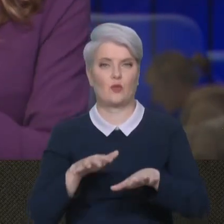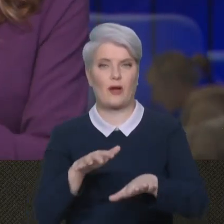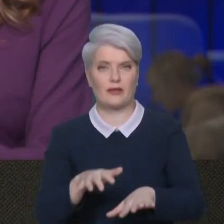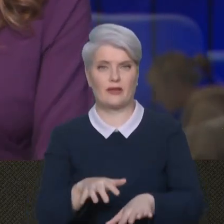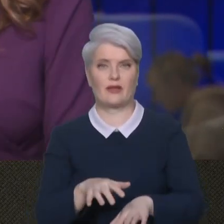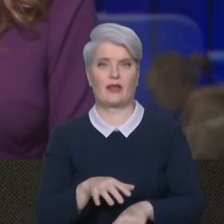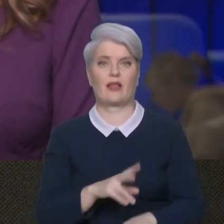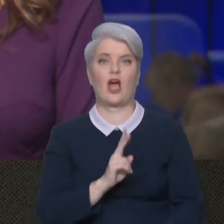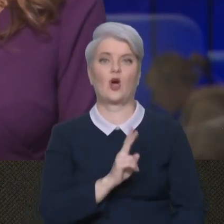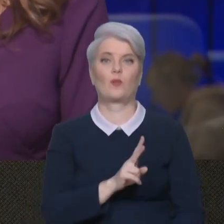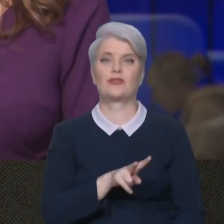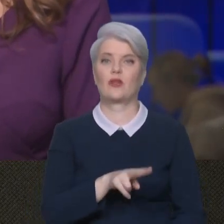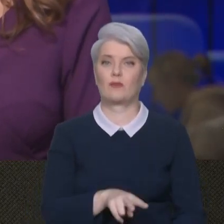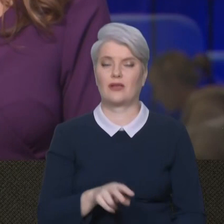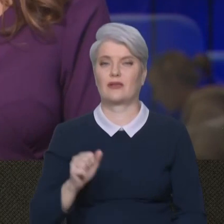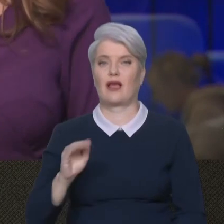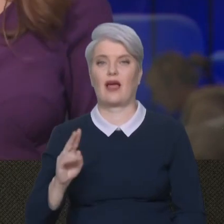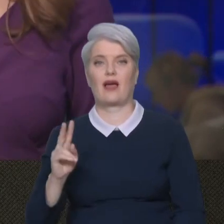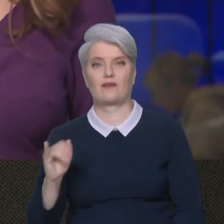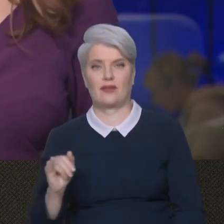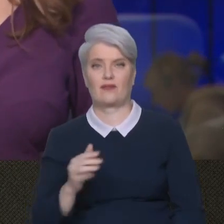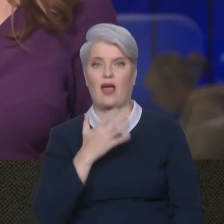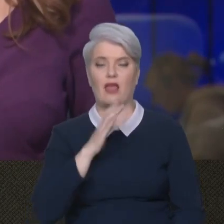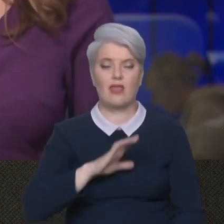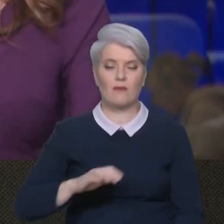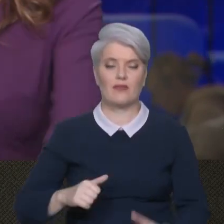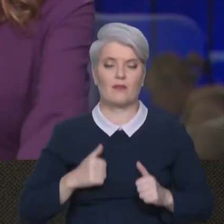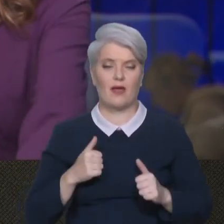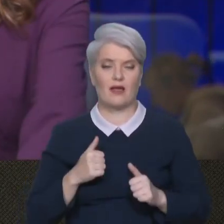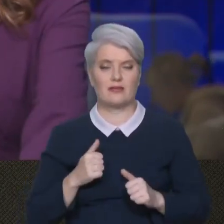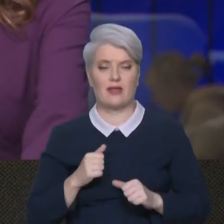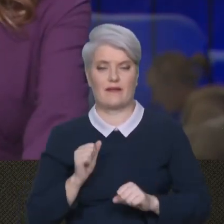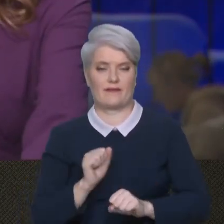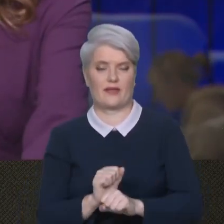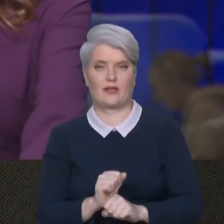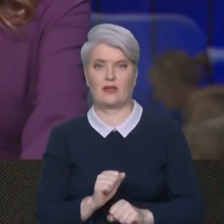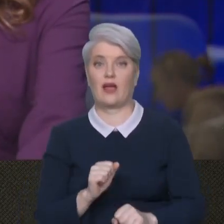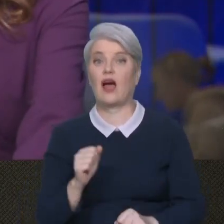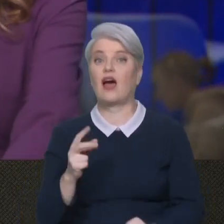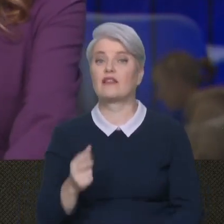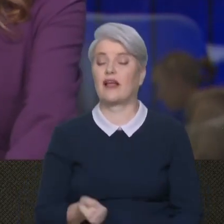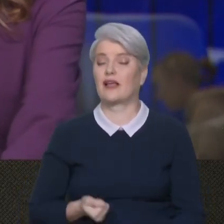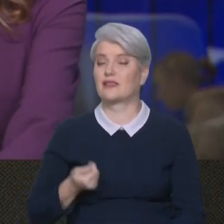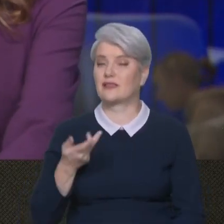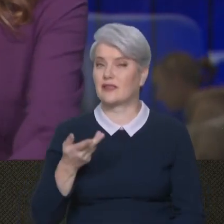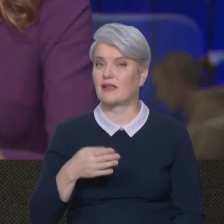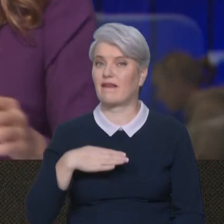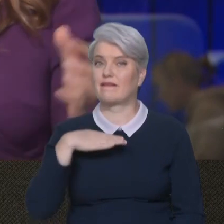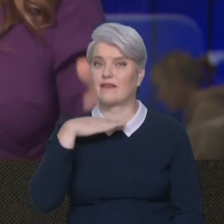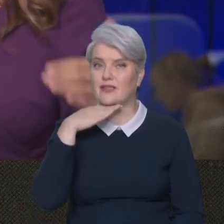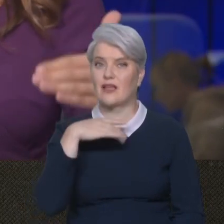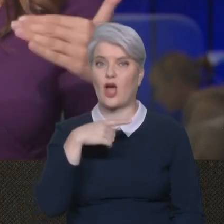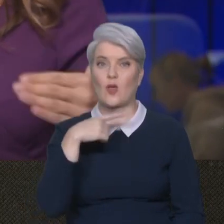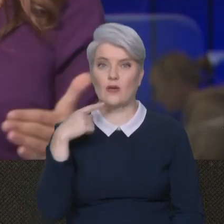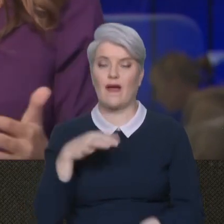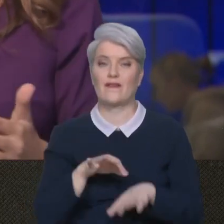Авдіївка. На півдні намагаються відбити позиції. От на вашу думку, наскільки вистачить росіян вести